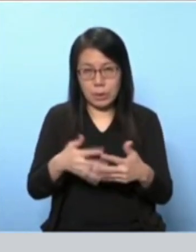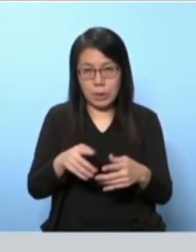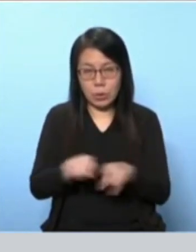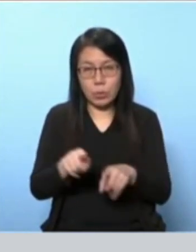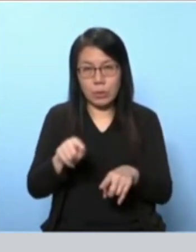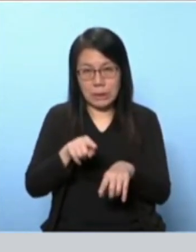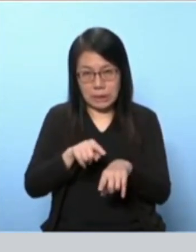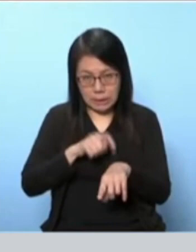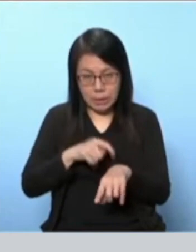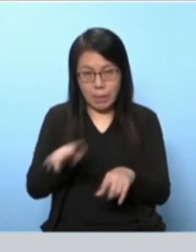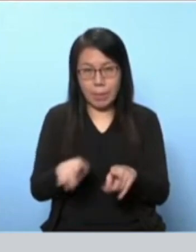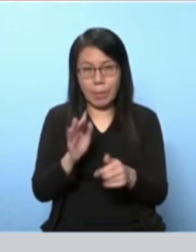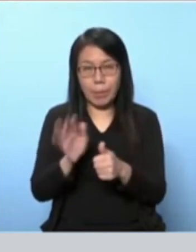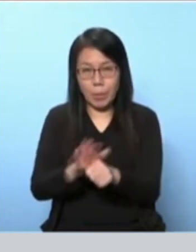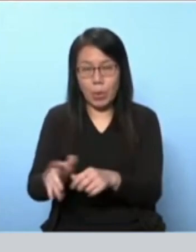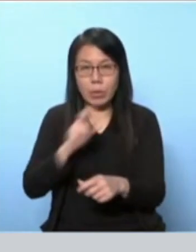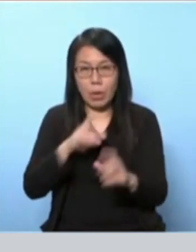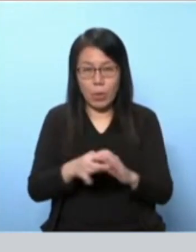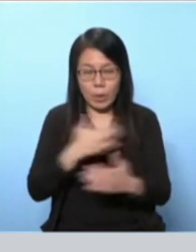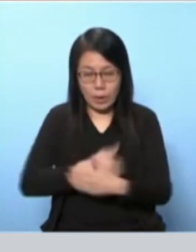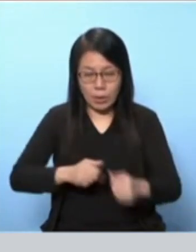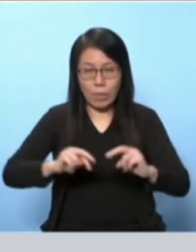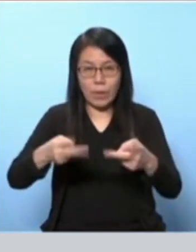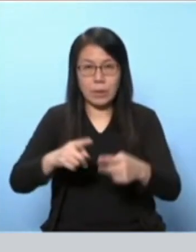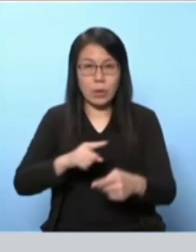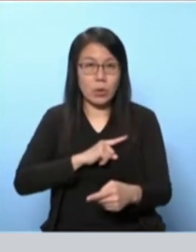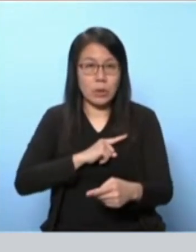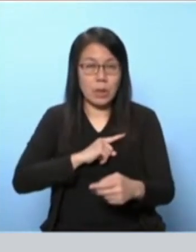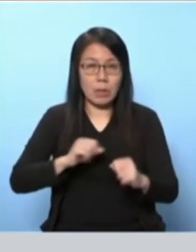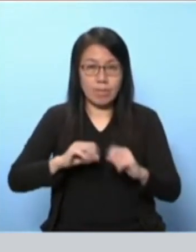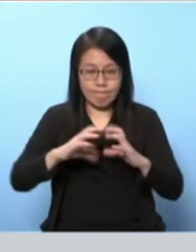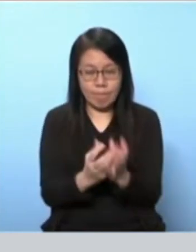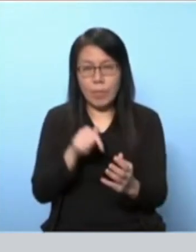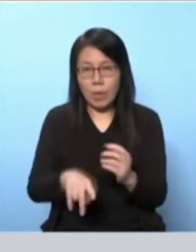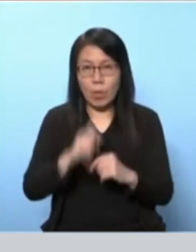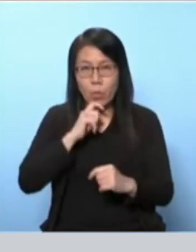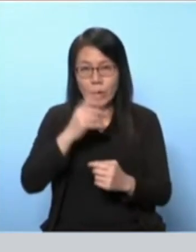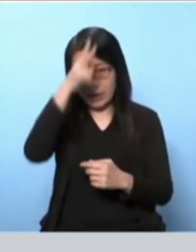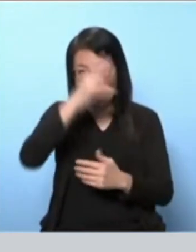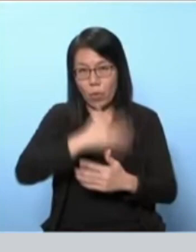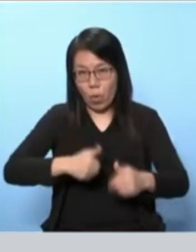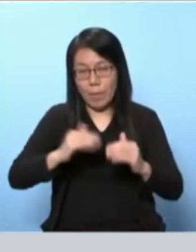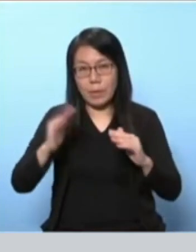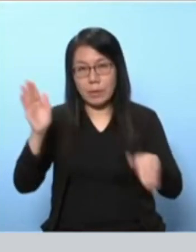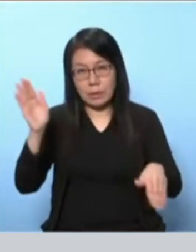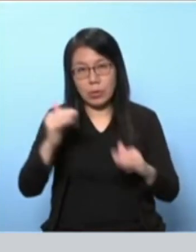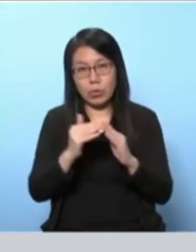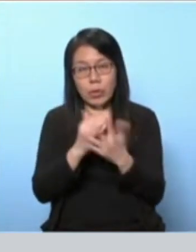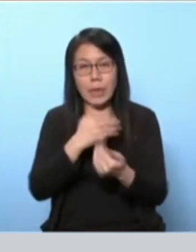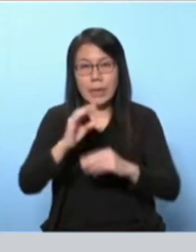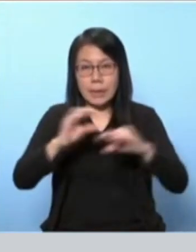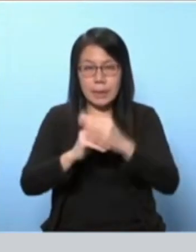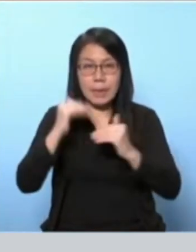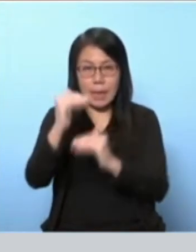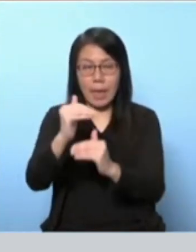啲業界咧，可以有健康長遠嘅發展嘅。我想就我自己業界簡單就優化康文署核下嘅設施限制，